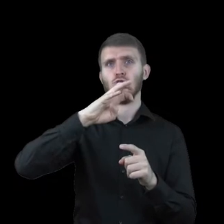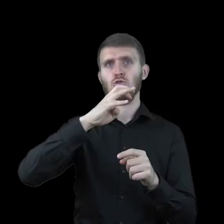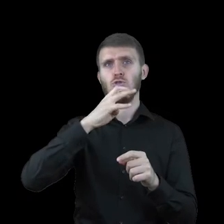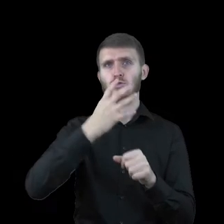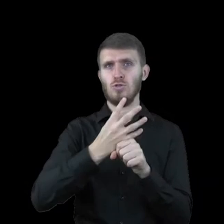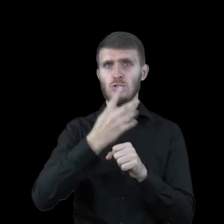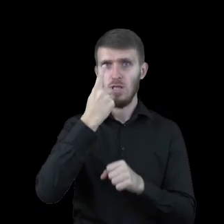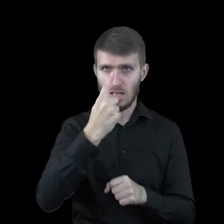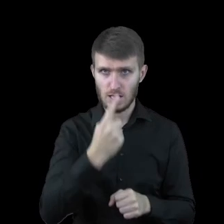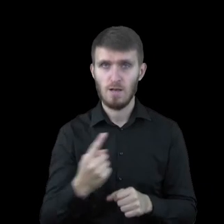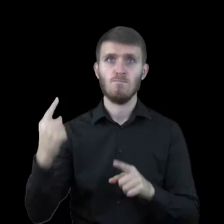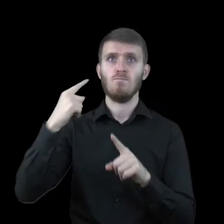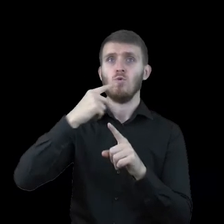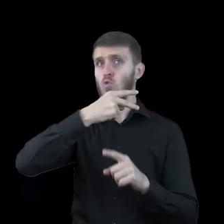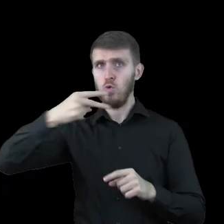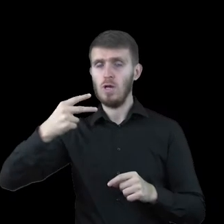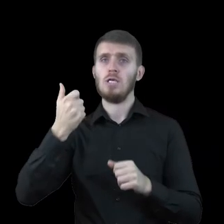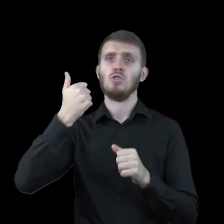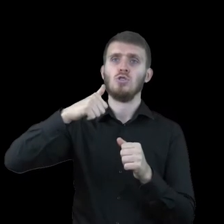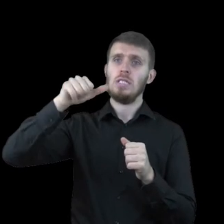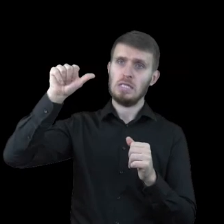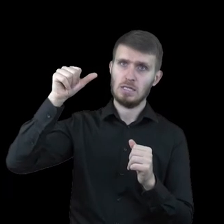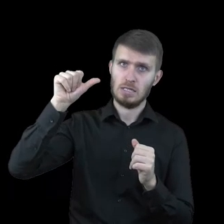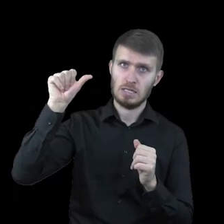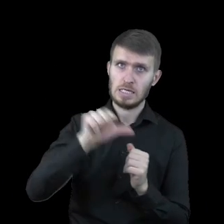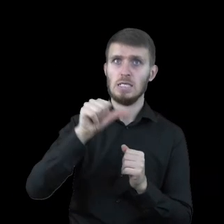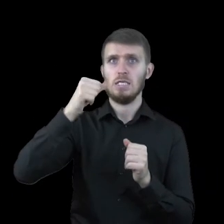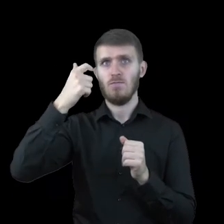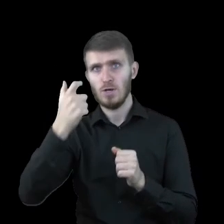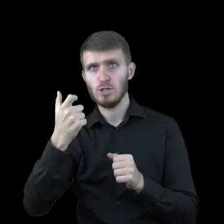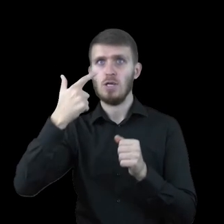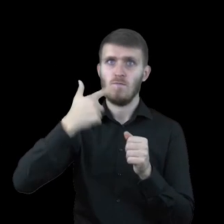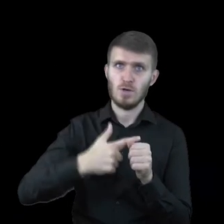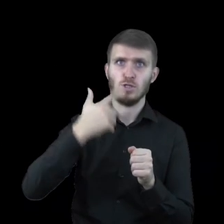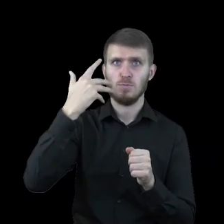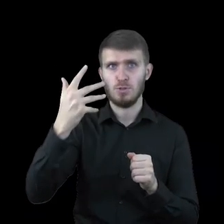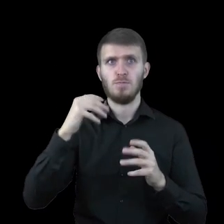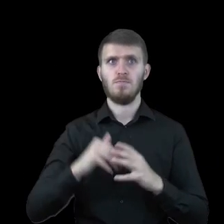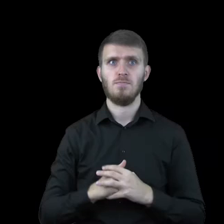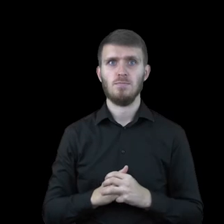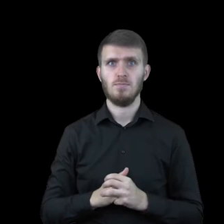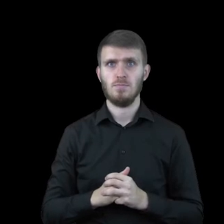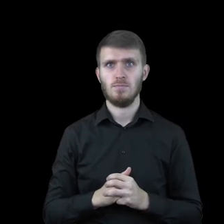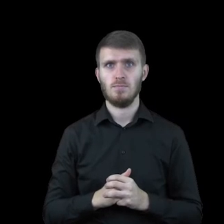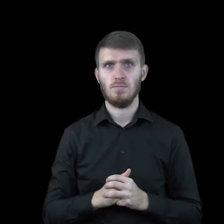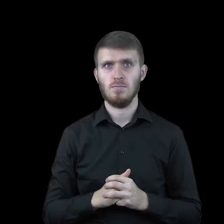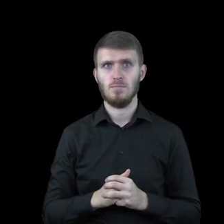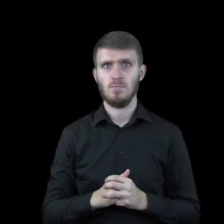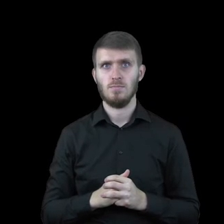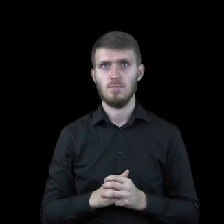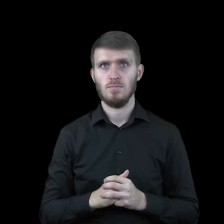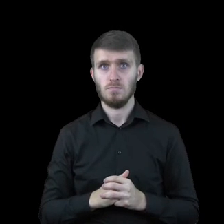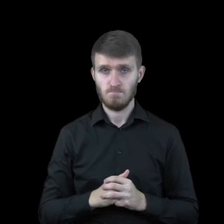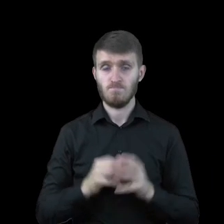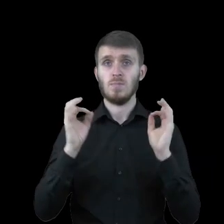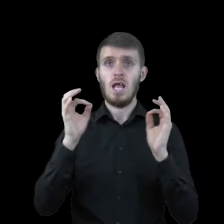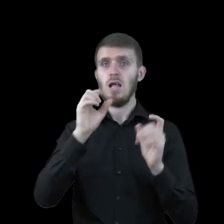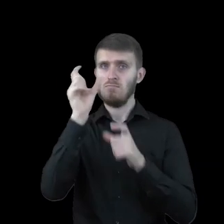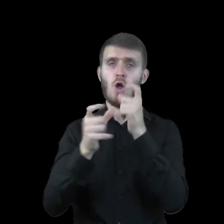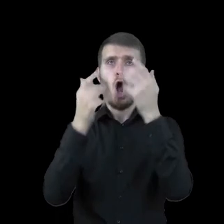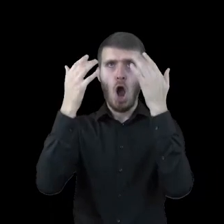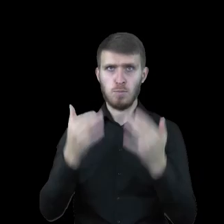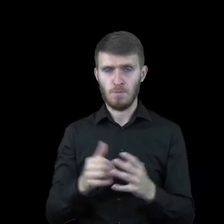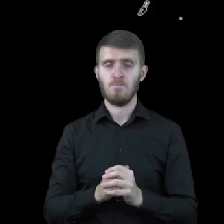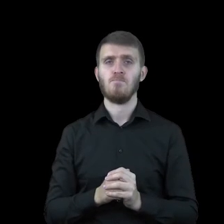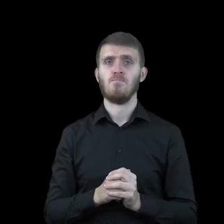441 równa się 1225. I odejmiemy sobie